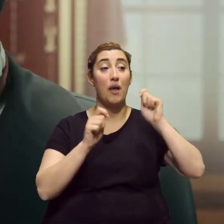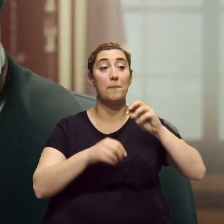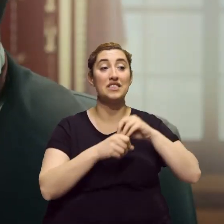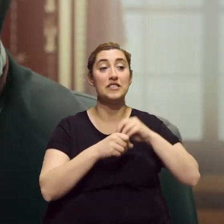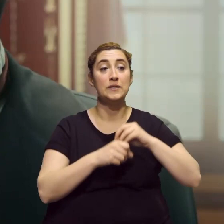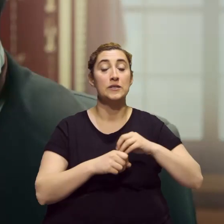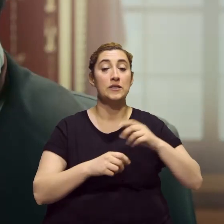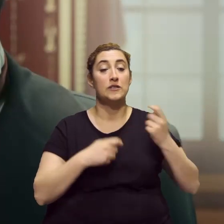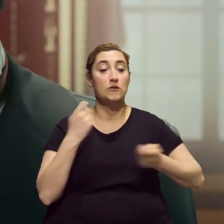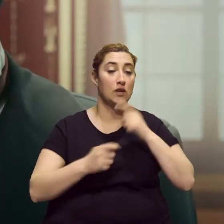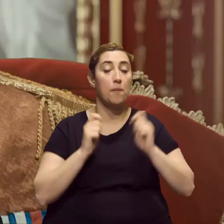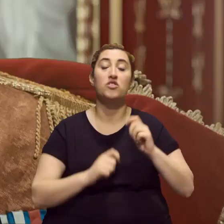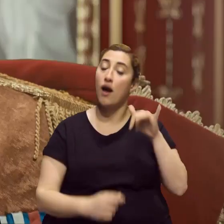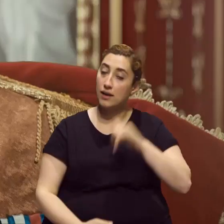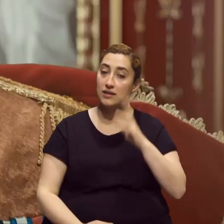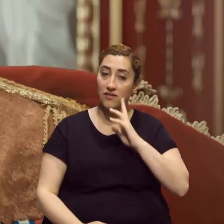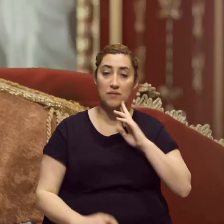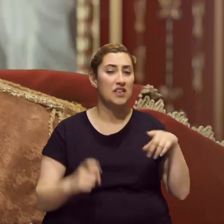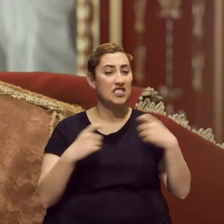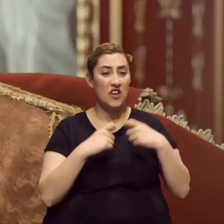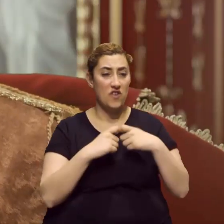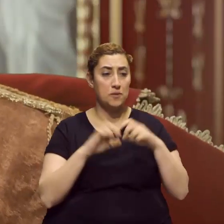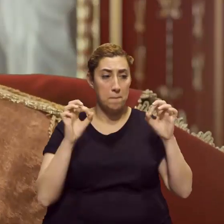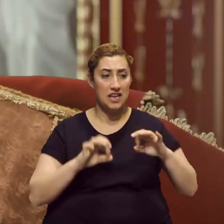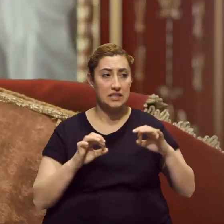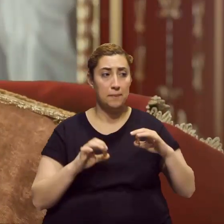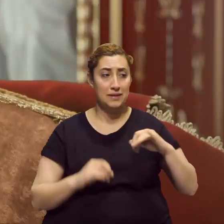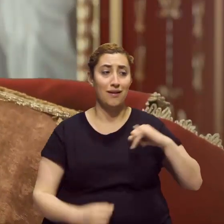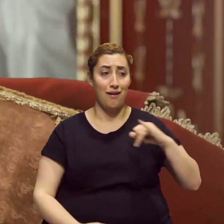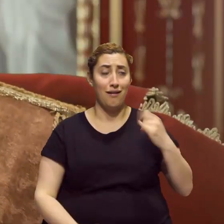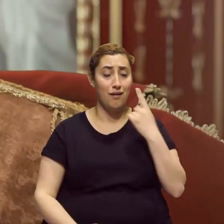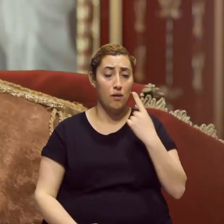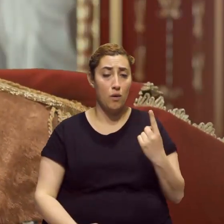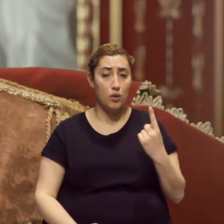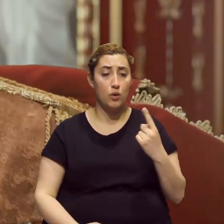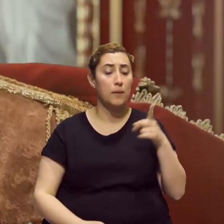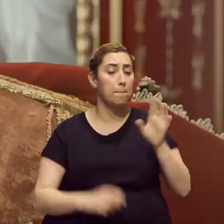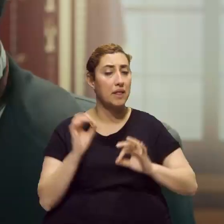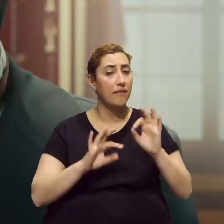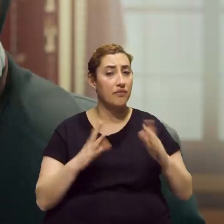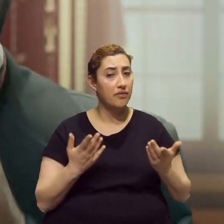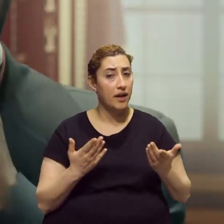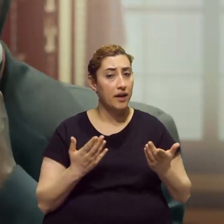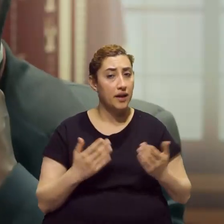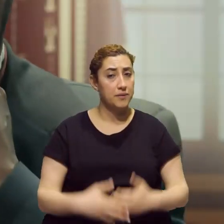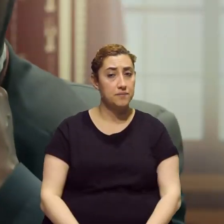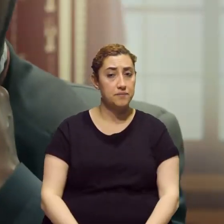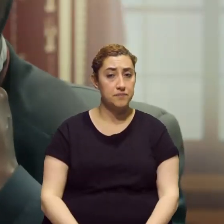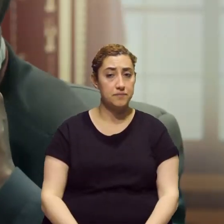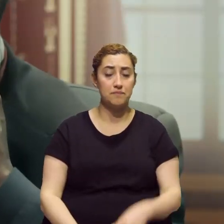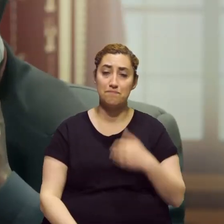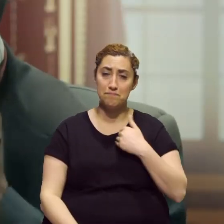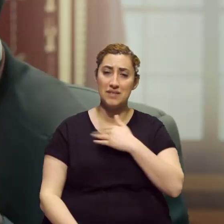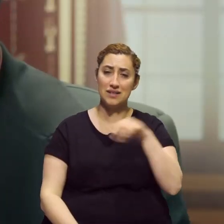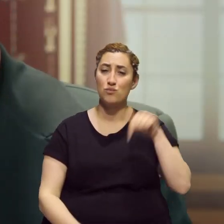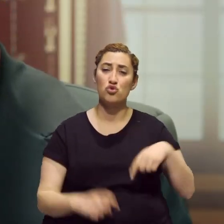direneceklerdir. Haklısınız efendim. Savaşın çıkması kaçınılmaz. Nedir planınız?